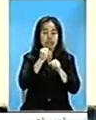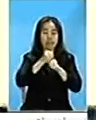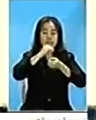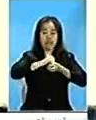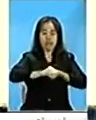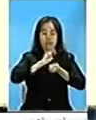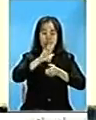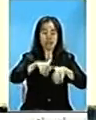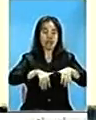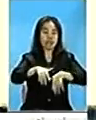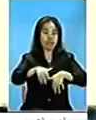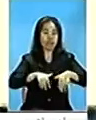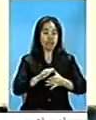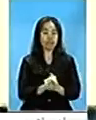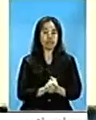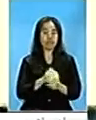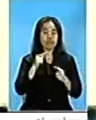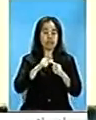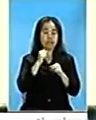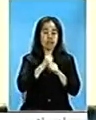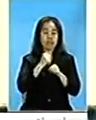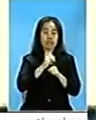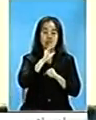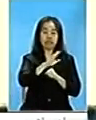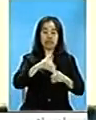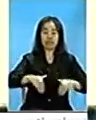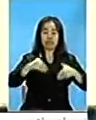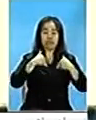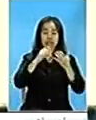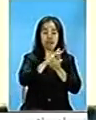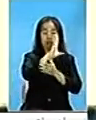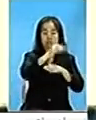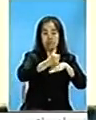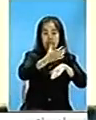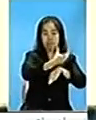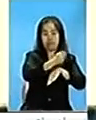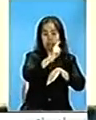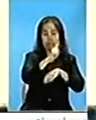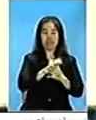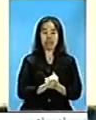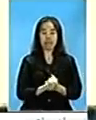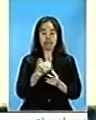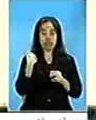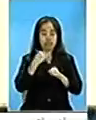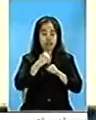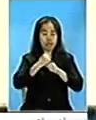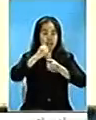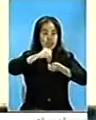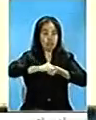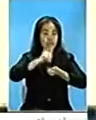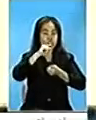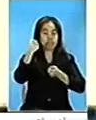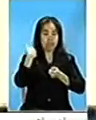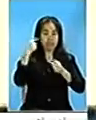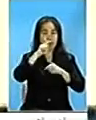นในความเป็นไปของวิถีชีวิตของสังคมการเมืองของไทยแล้วในการมีส่วนร่วมนั้นก็มีคำถ